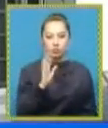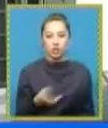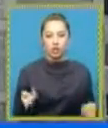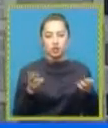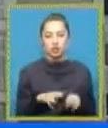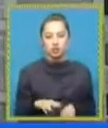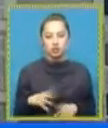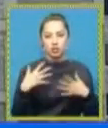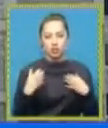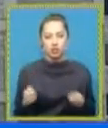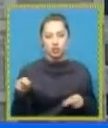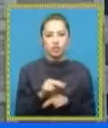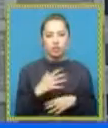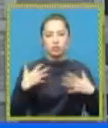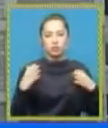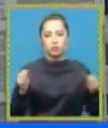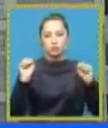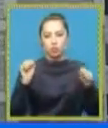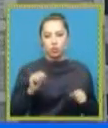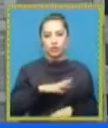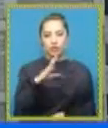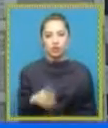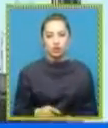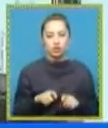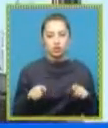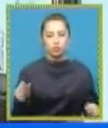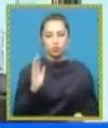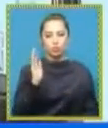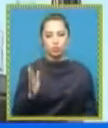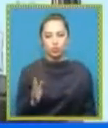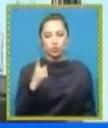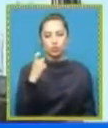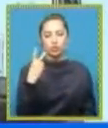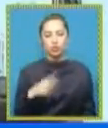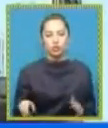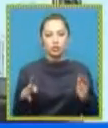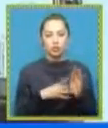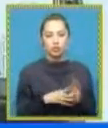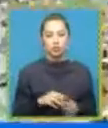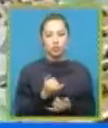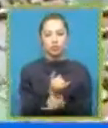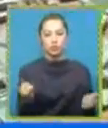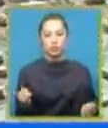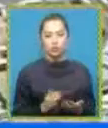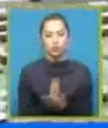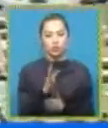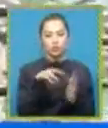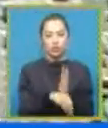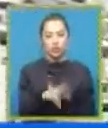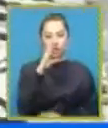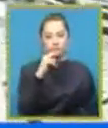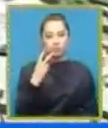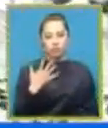беру, денсаулық, спорт, мәдениет, мемлекеттік мекемелер. Бас аяғы 129 нысан ел игілігіне берілді. 25-і жыл соңына